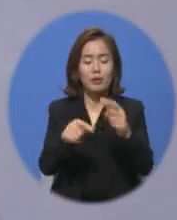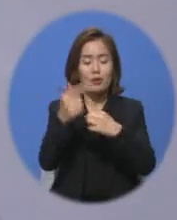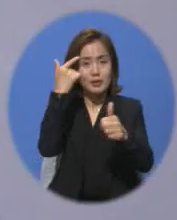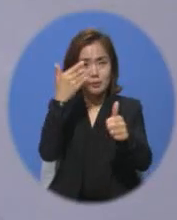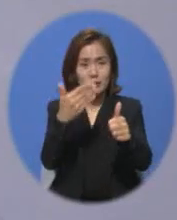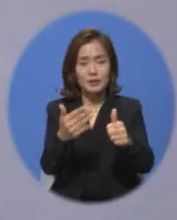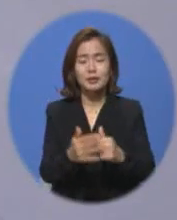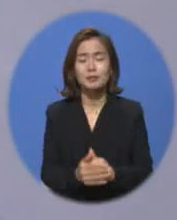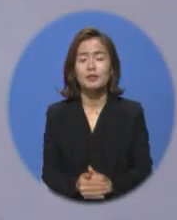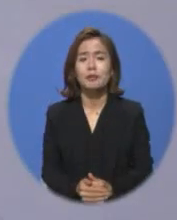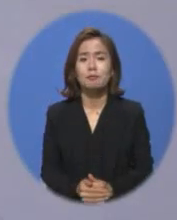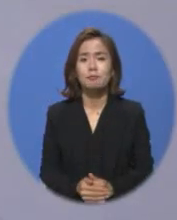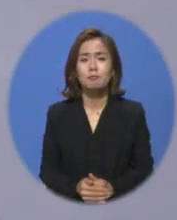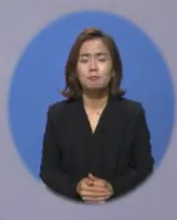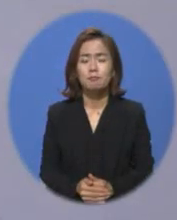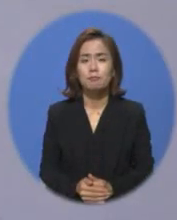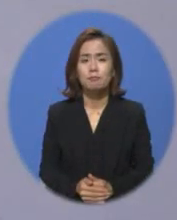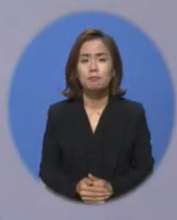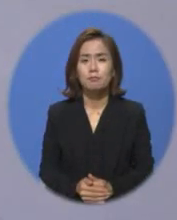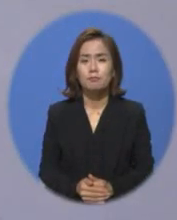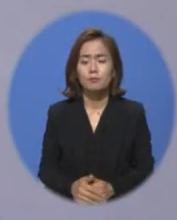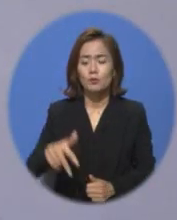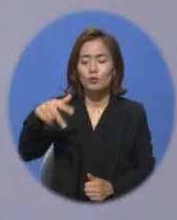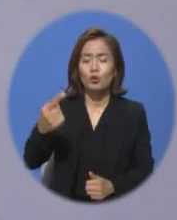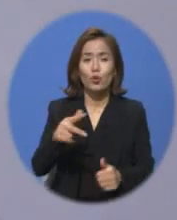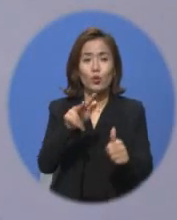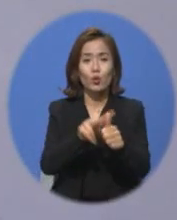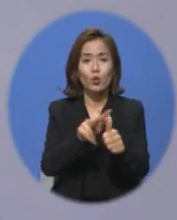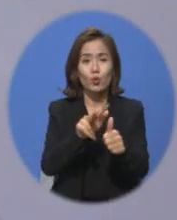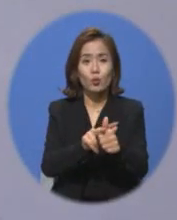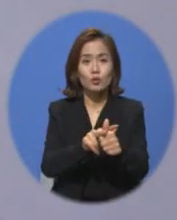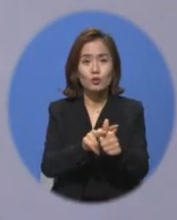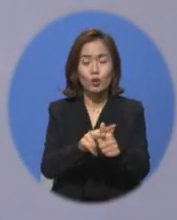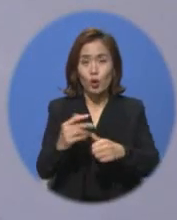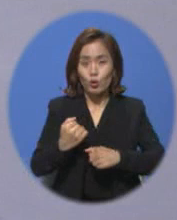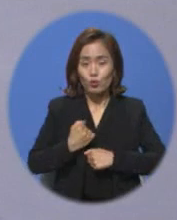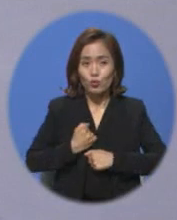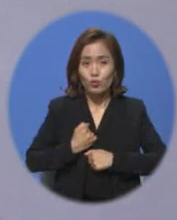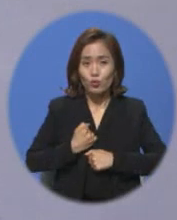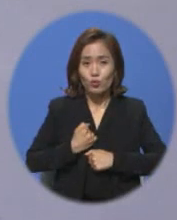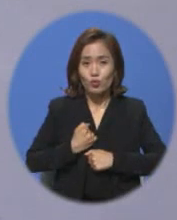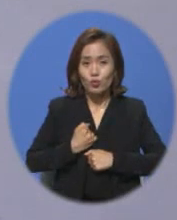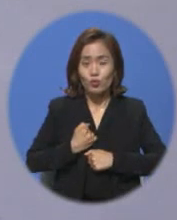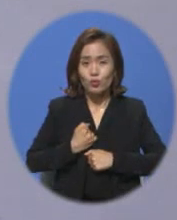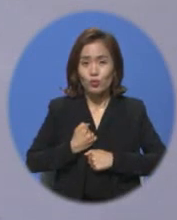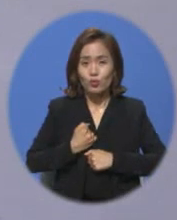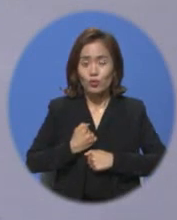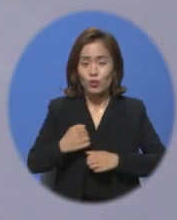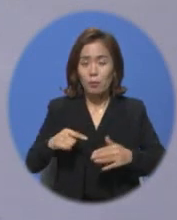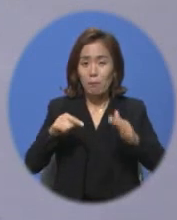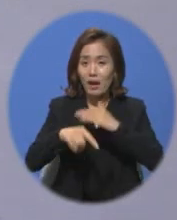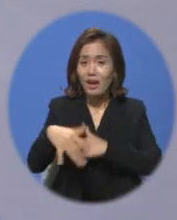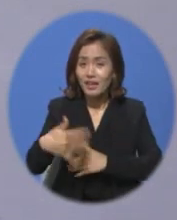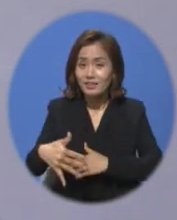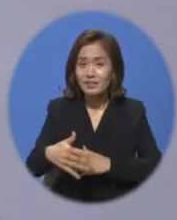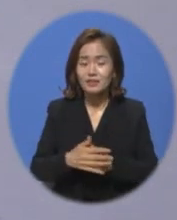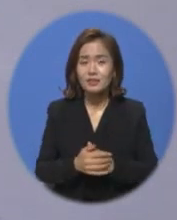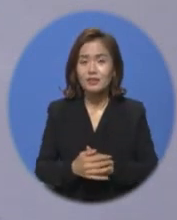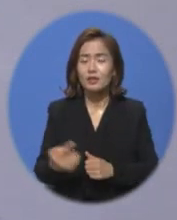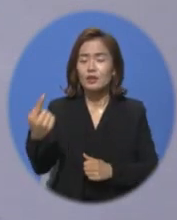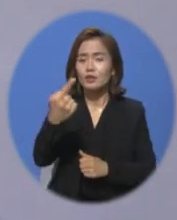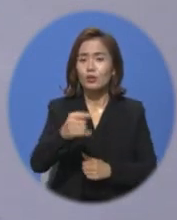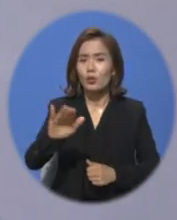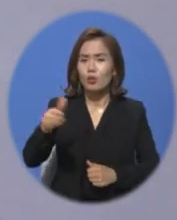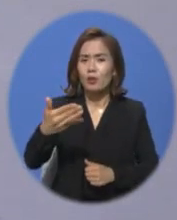한가지만 더여쭤보겠습니다.현재기록상으로는 귀하는군복무를하지않은것으로되어있습니다. 예